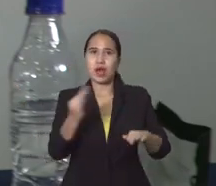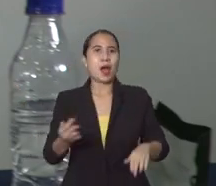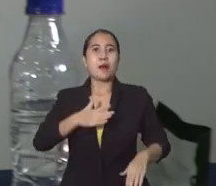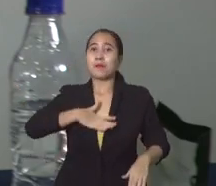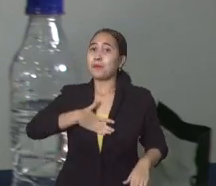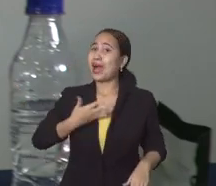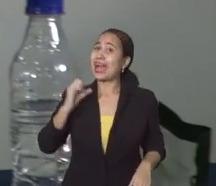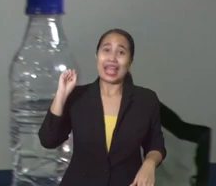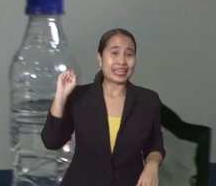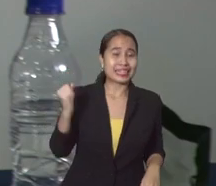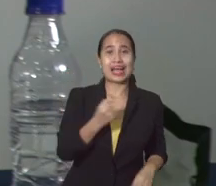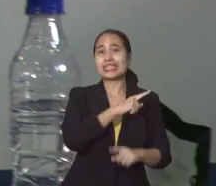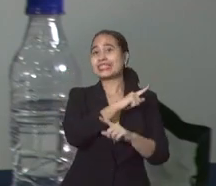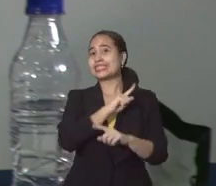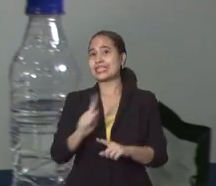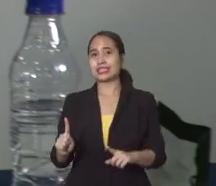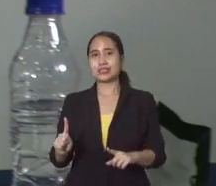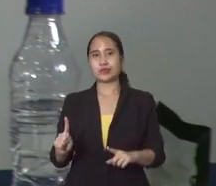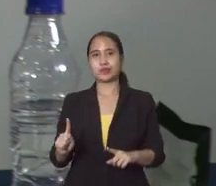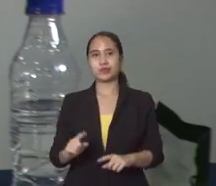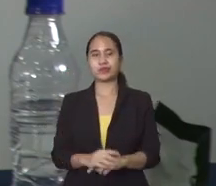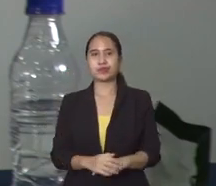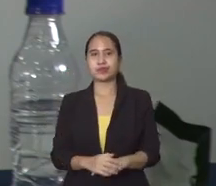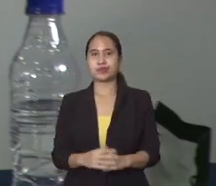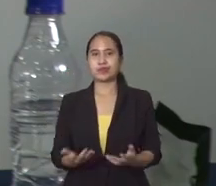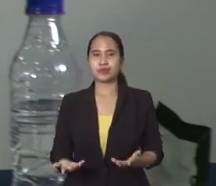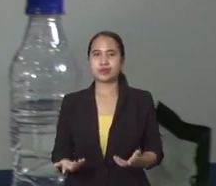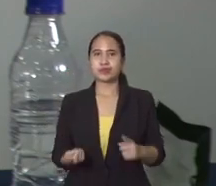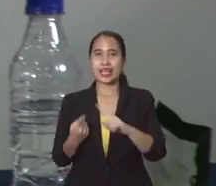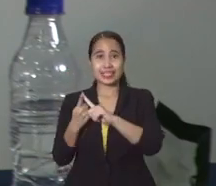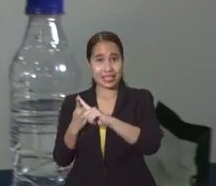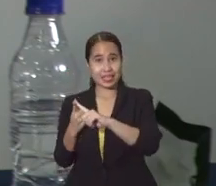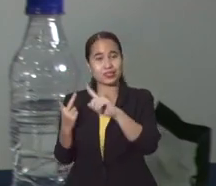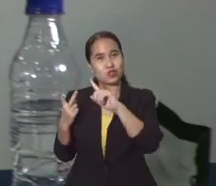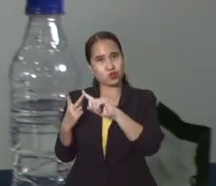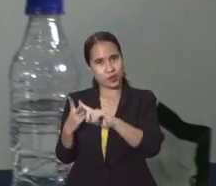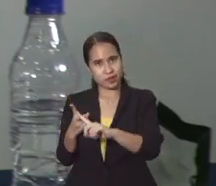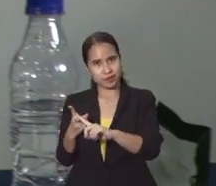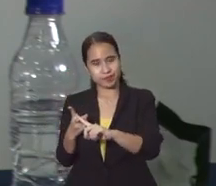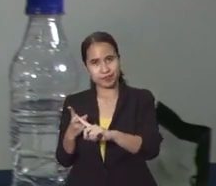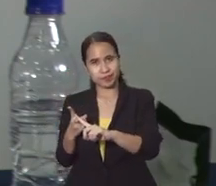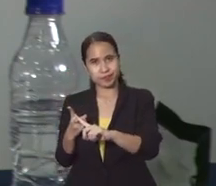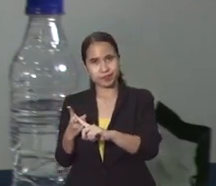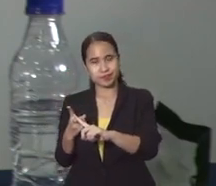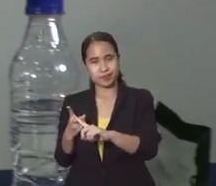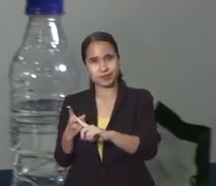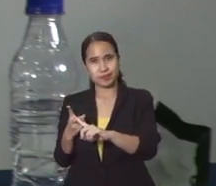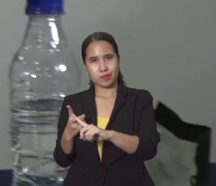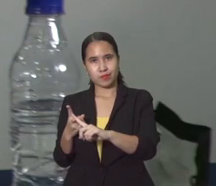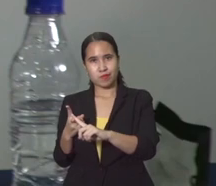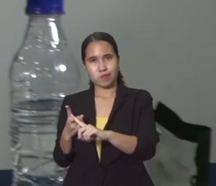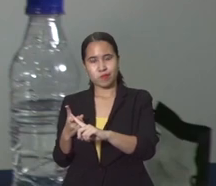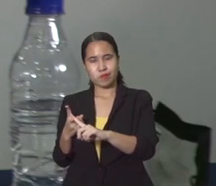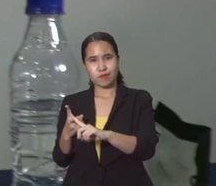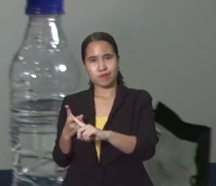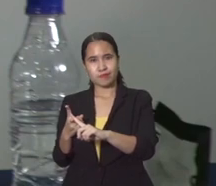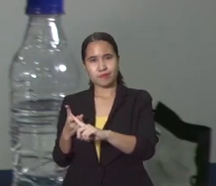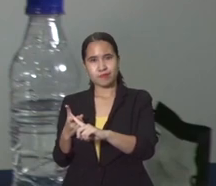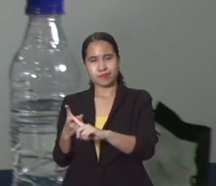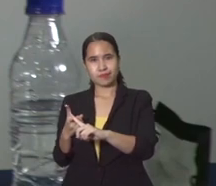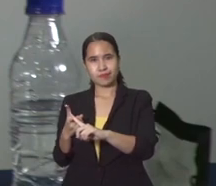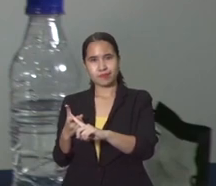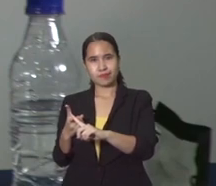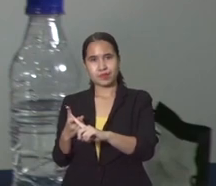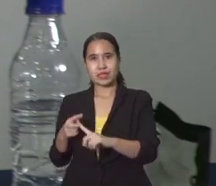niet straffeloos gebeuren. Dus dat is het ene. En het andere is iets wat sinds, althans mei